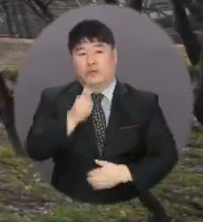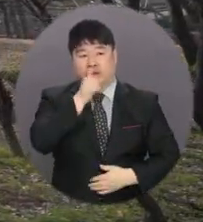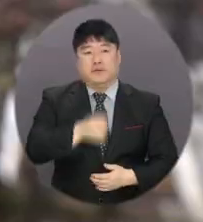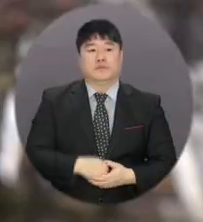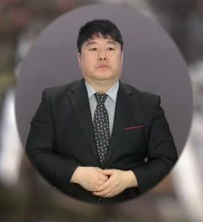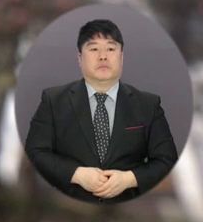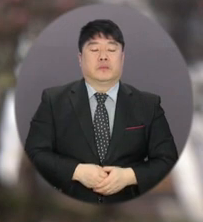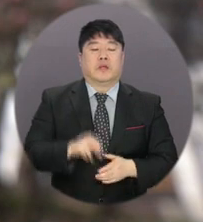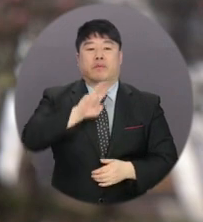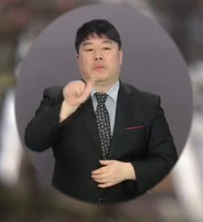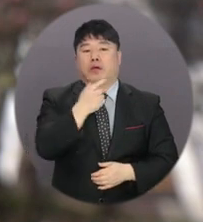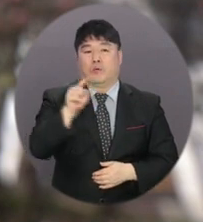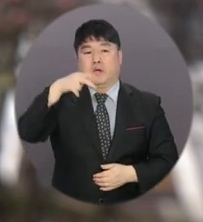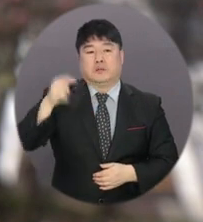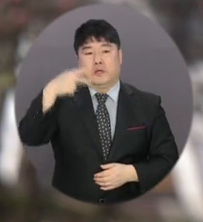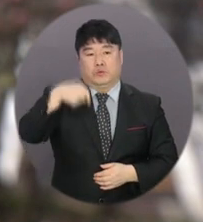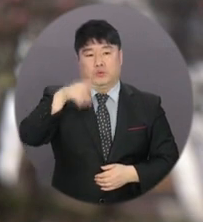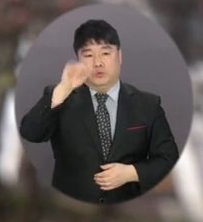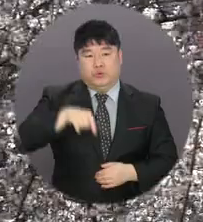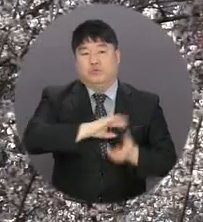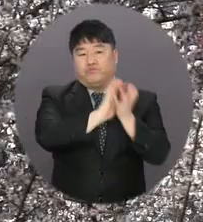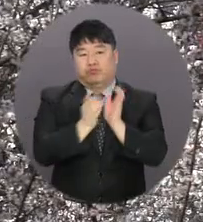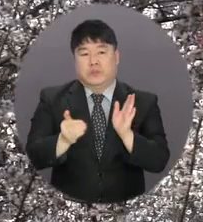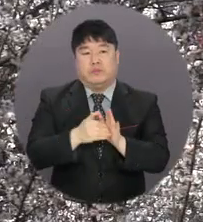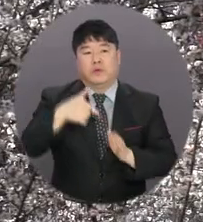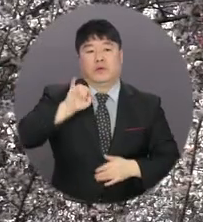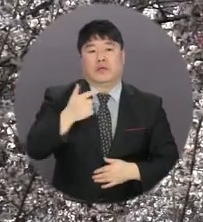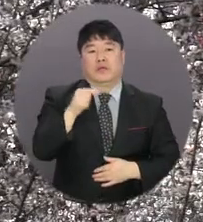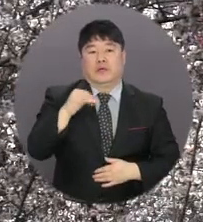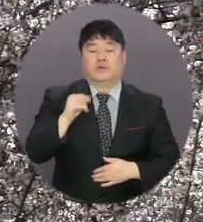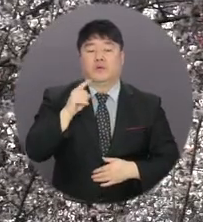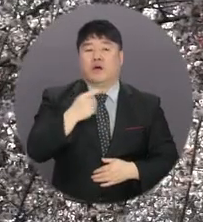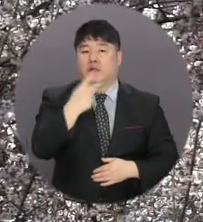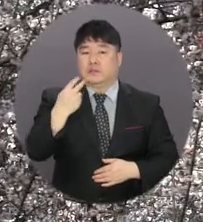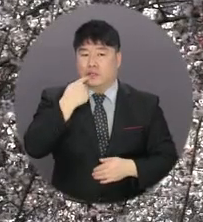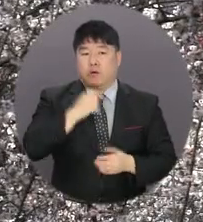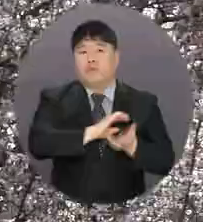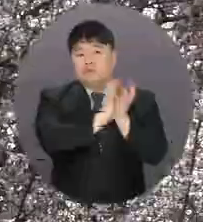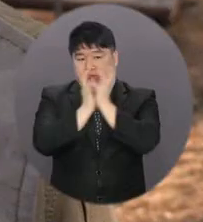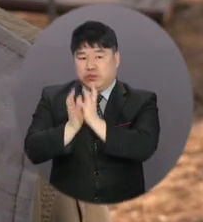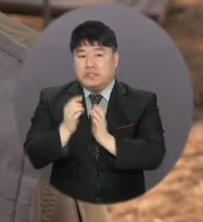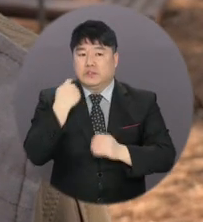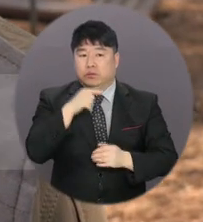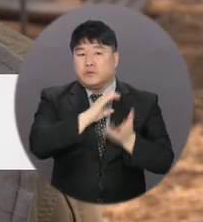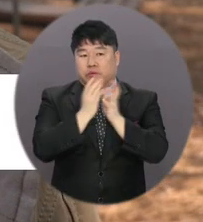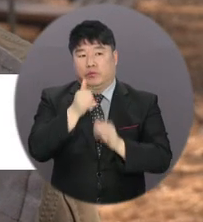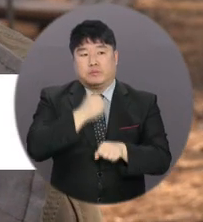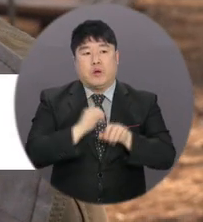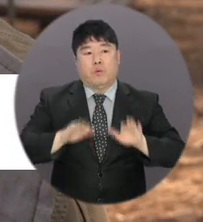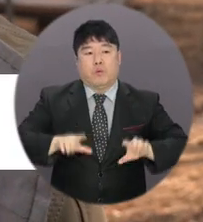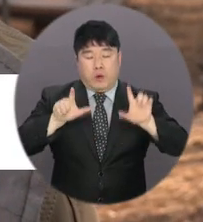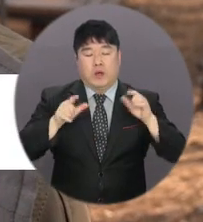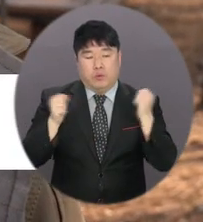있습니다. 매화와 선수유는 이미 만개했고 개나리도 하나둘 꽃망울을 터뜨리고 있습니다. 네, 올해